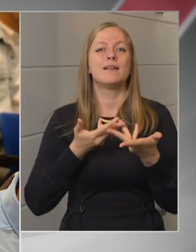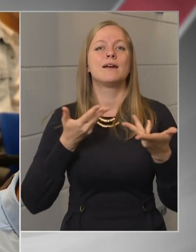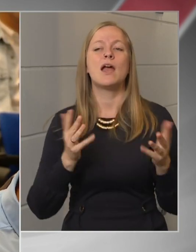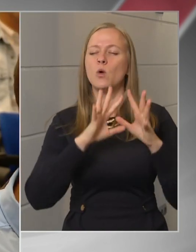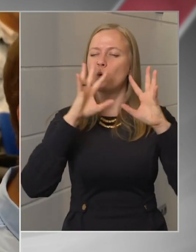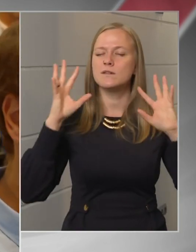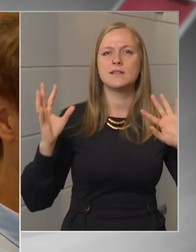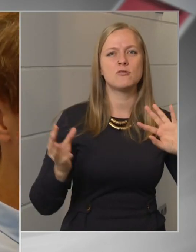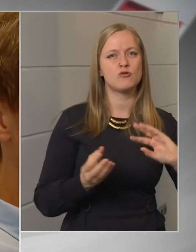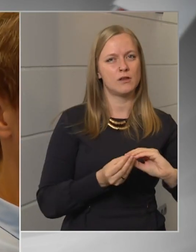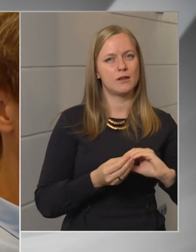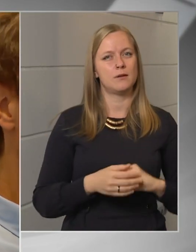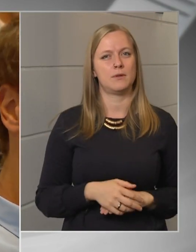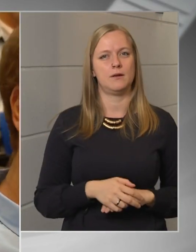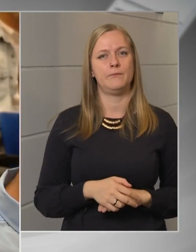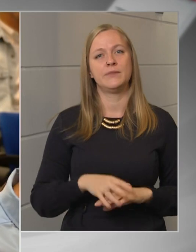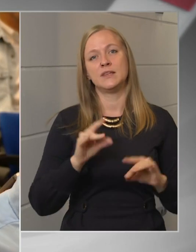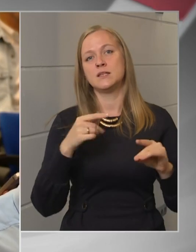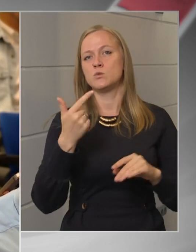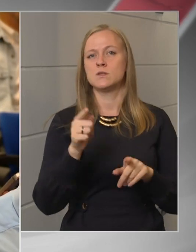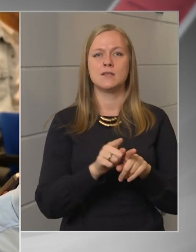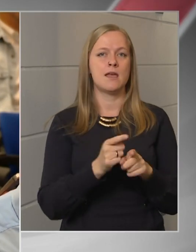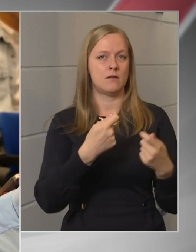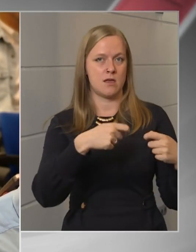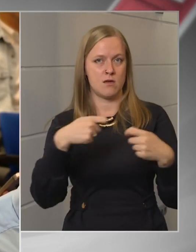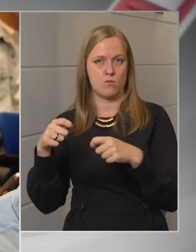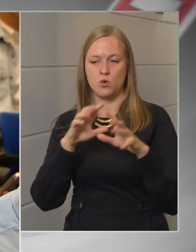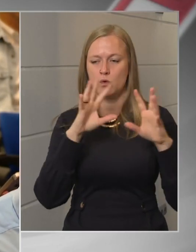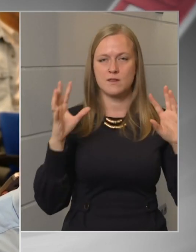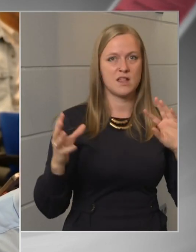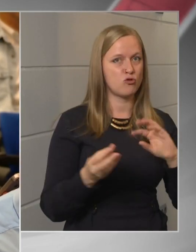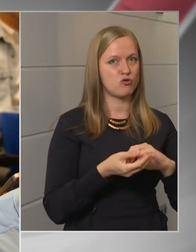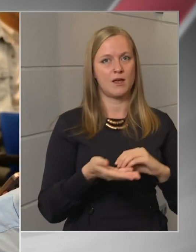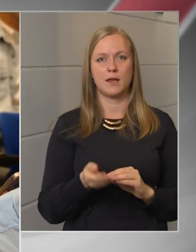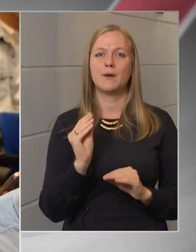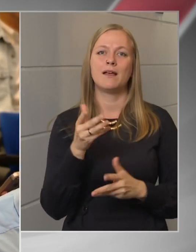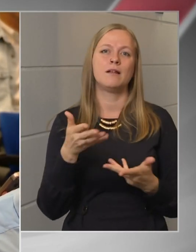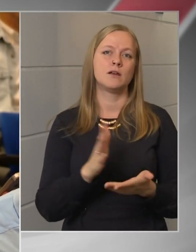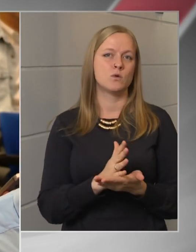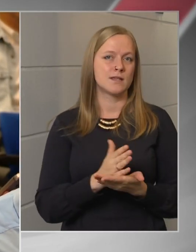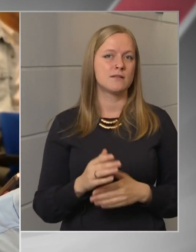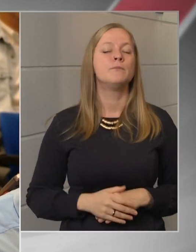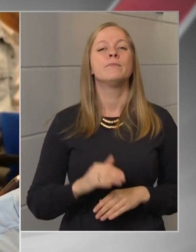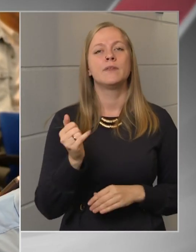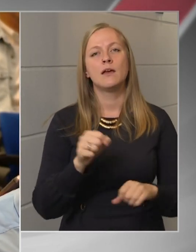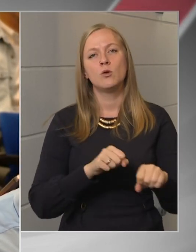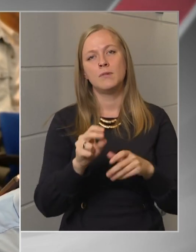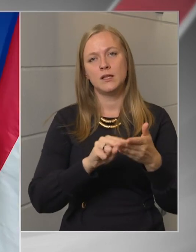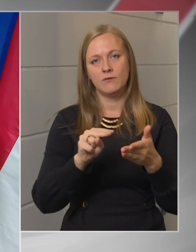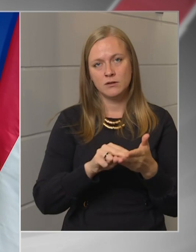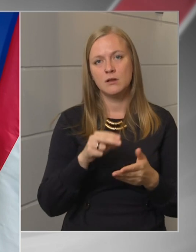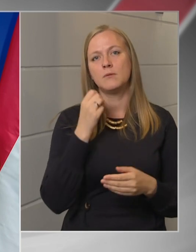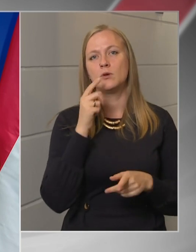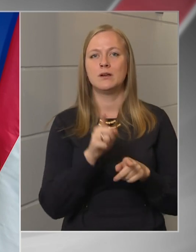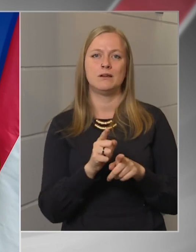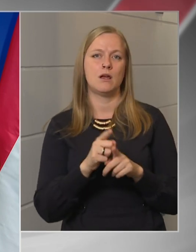összességében, ha 10-20 ilyen épül, akkor az összességében jelente kockázatot. tehát egy kormányhivatal, amikor egy ilyen